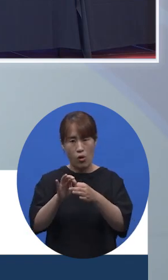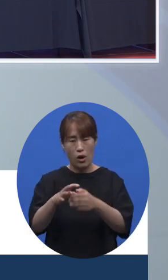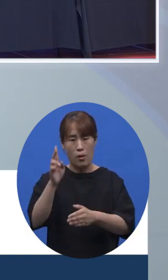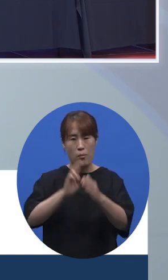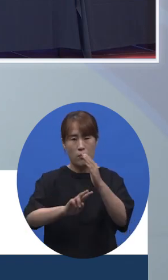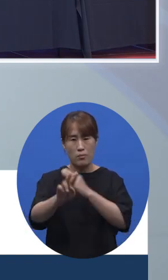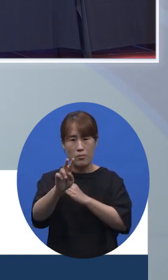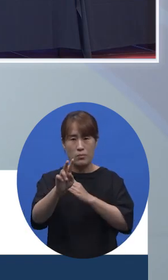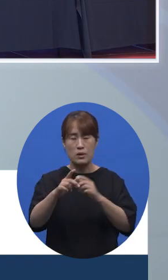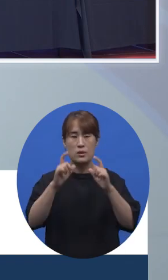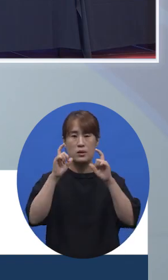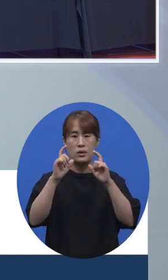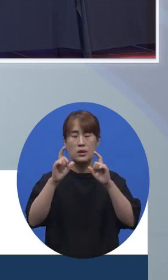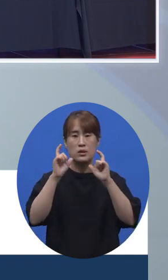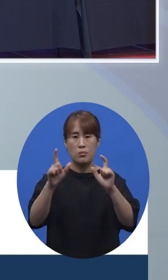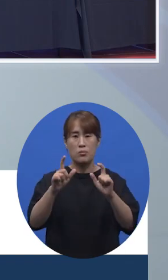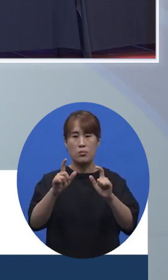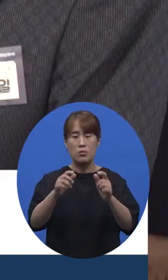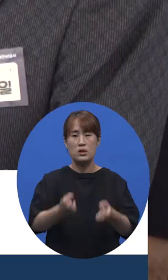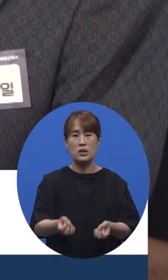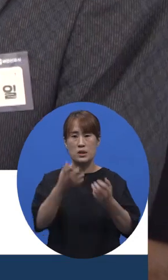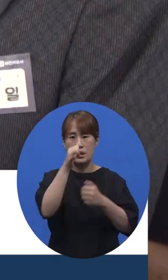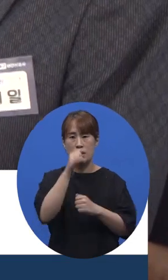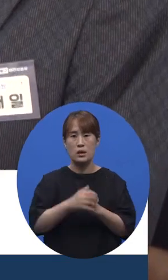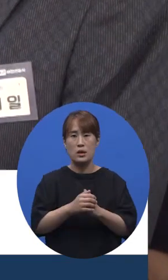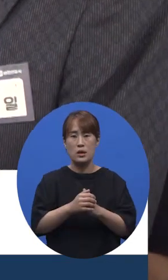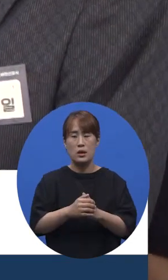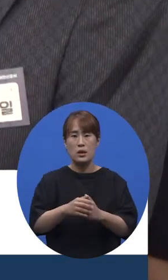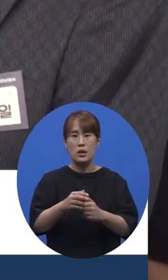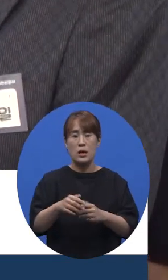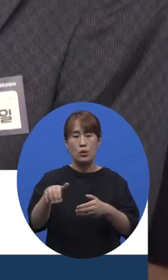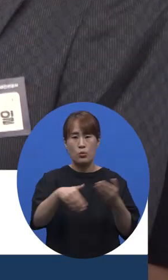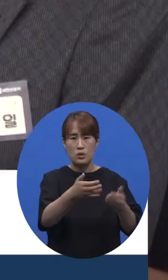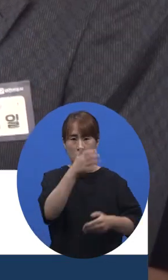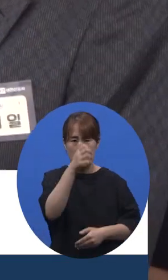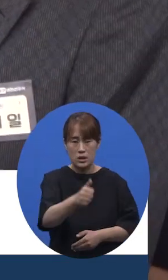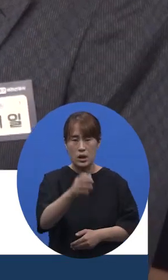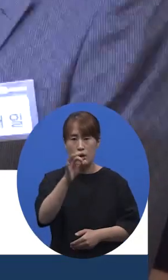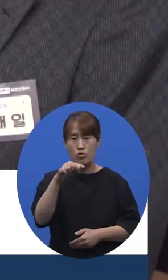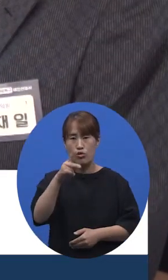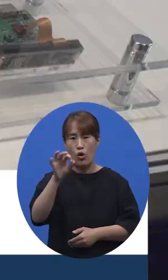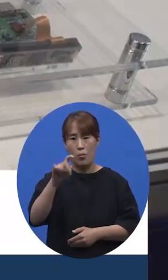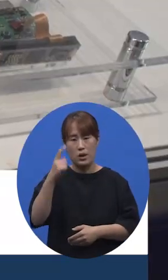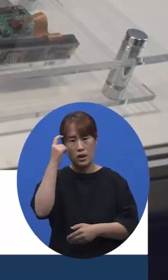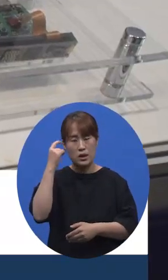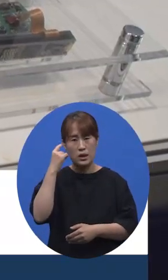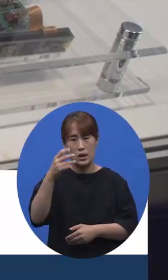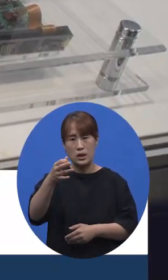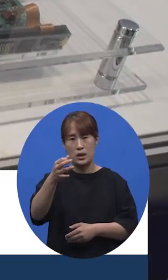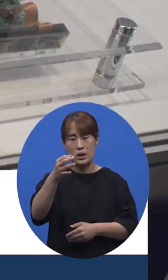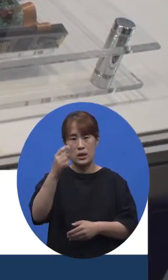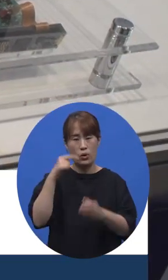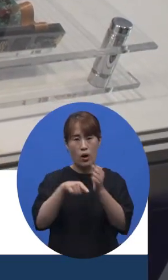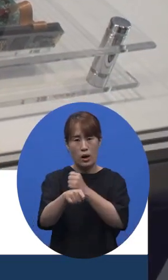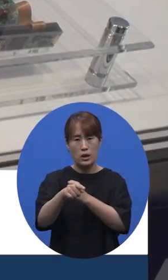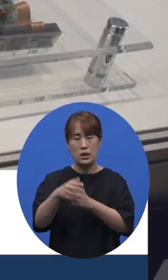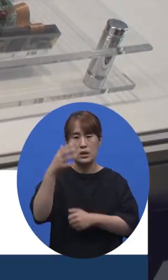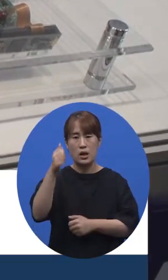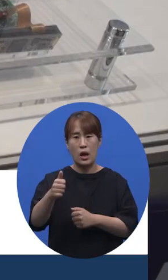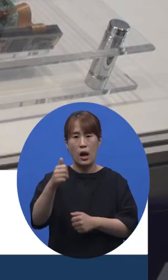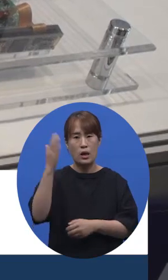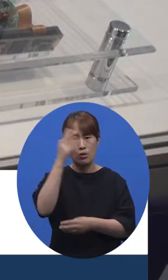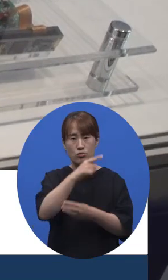비전 선포식을 개최했습니다 선포식 에는 이시종 개 4 유영민 과학기술 정보통신부